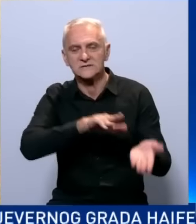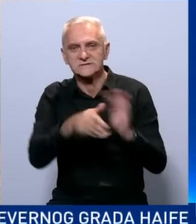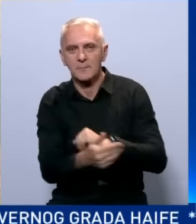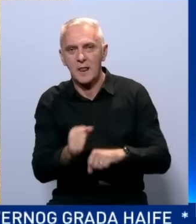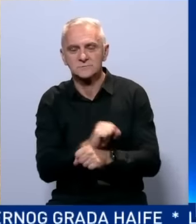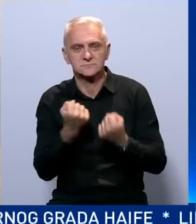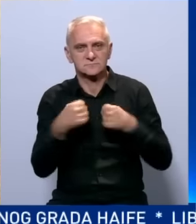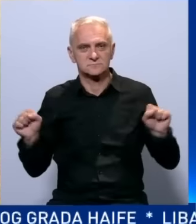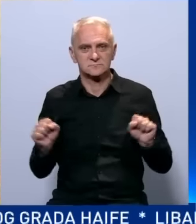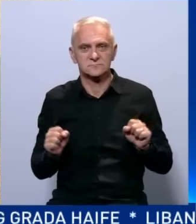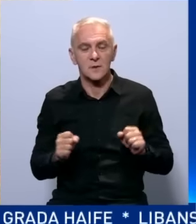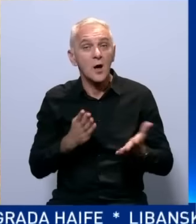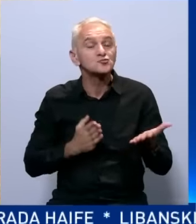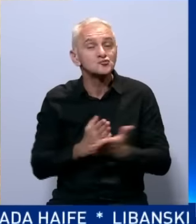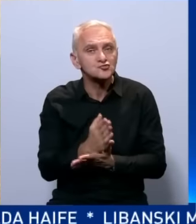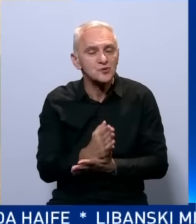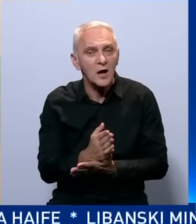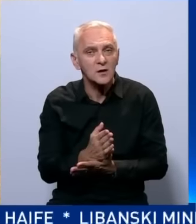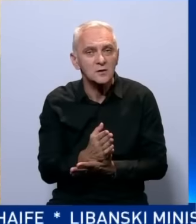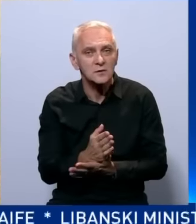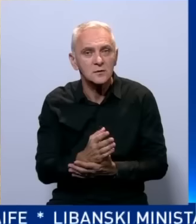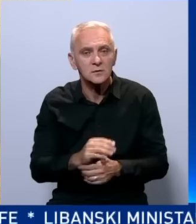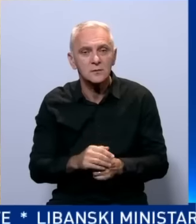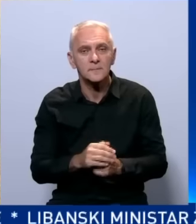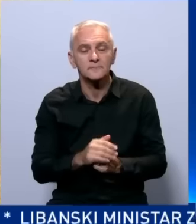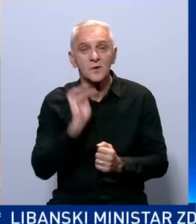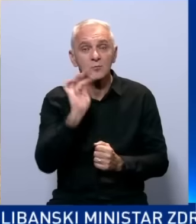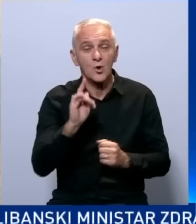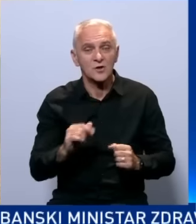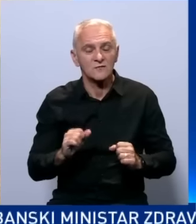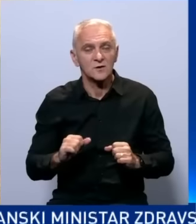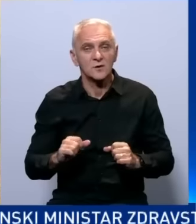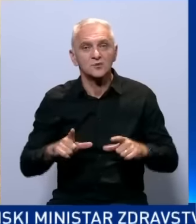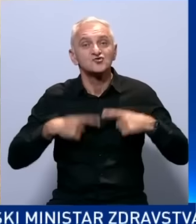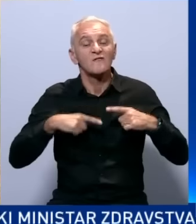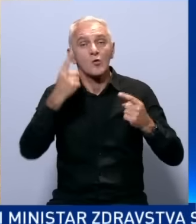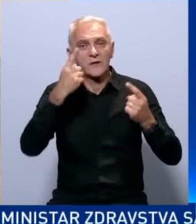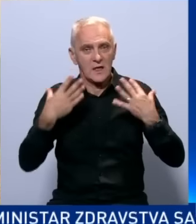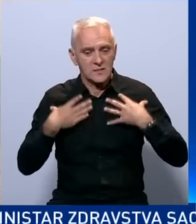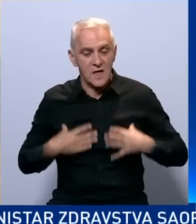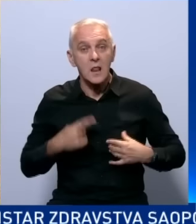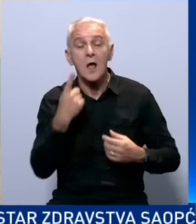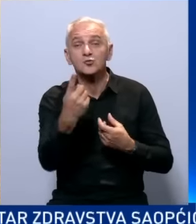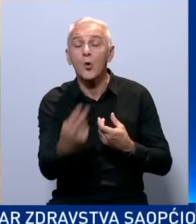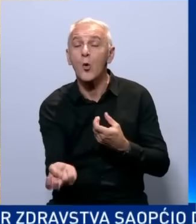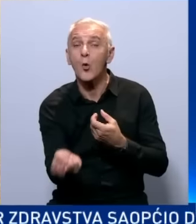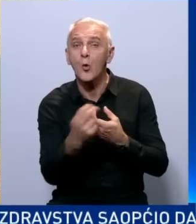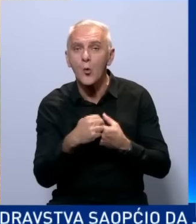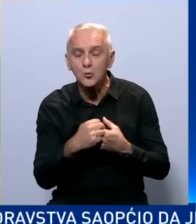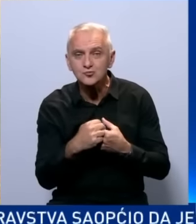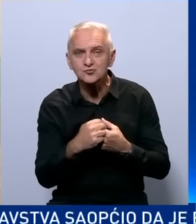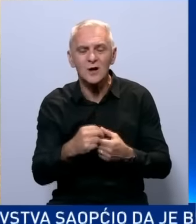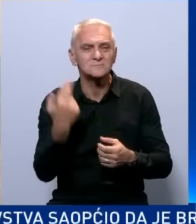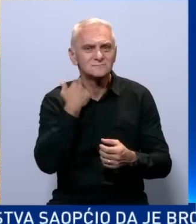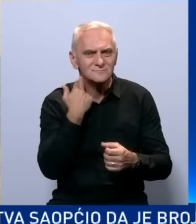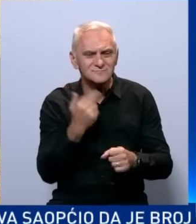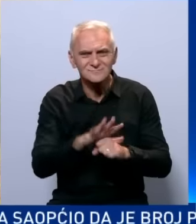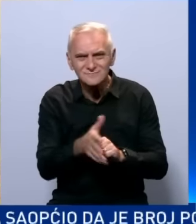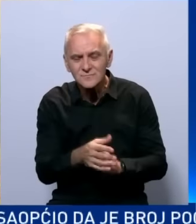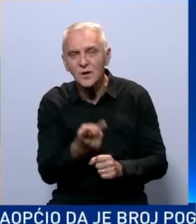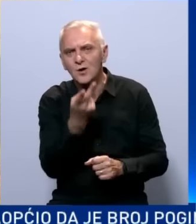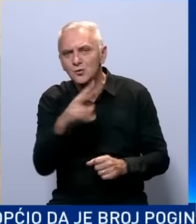za slučajeve, odnosno krivična djela protiv života i tijela, što uključuje i bludne radnje i druge